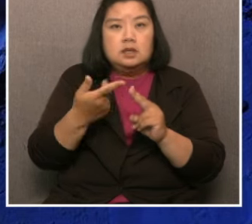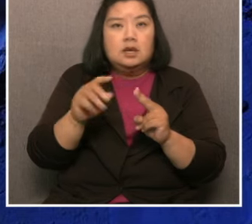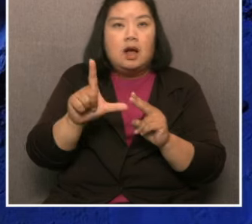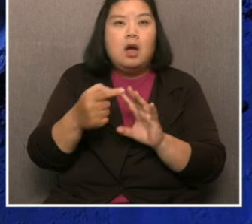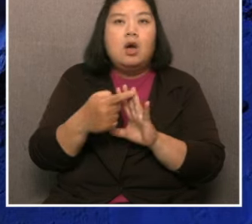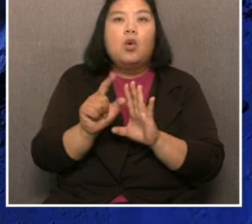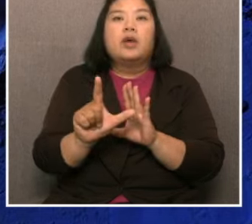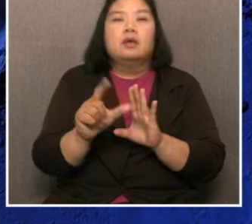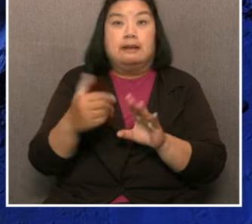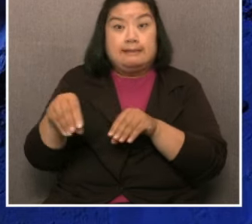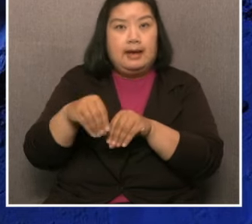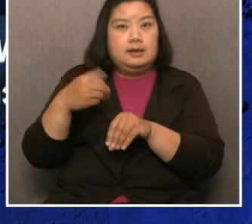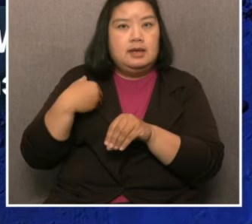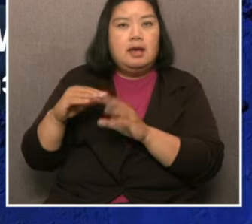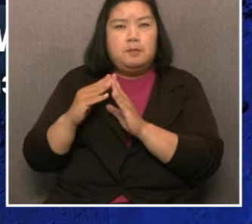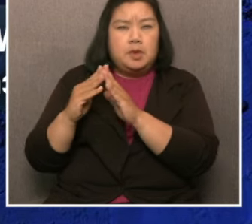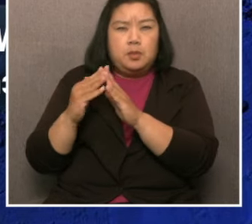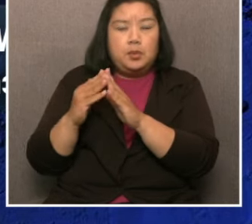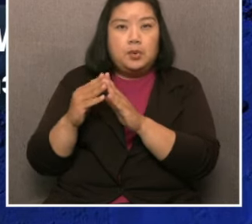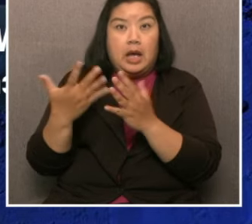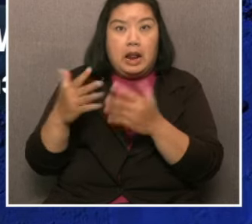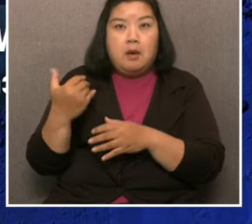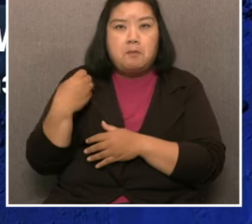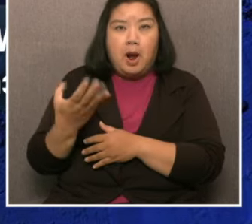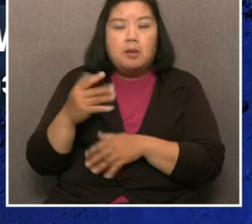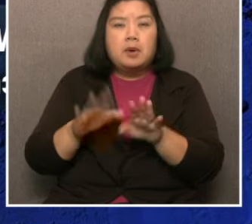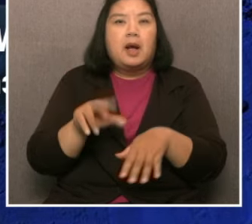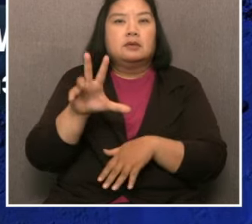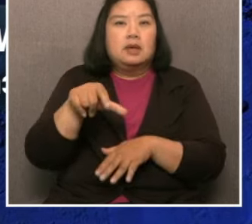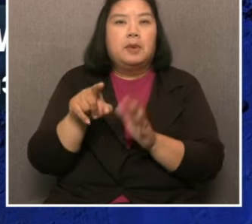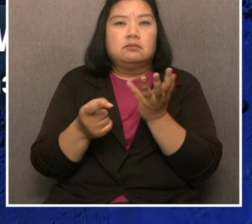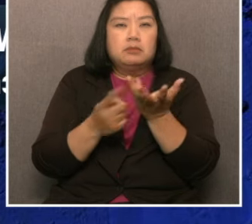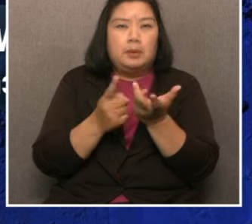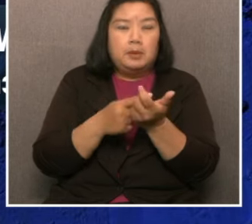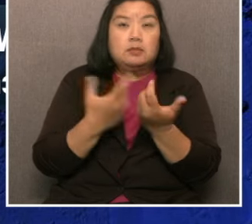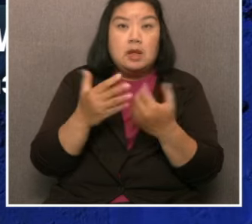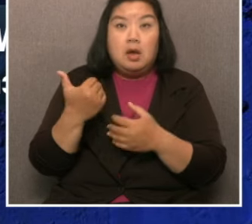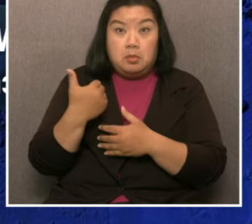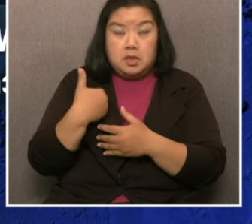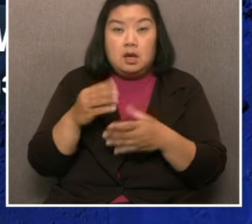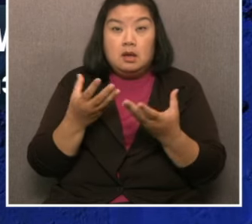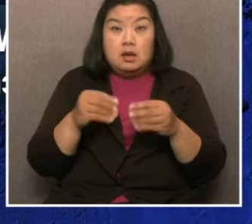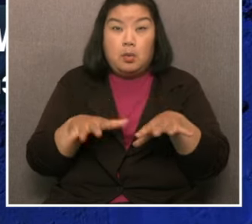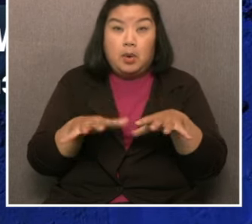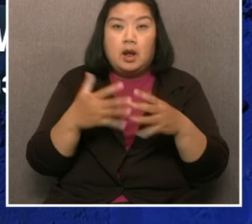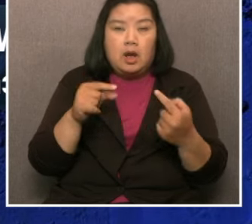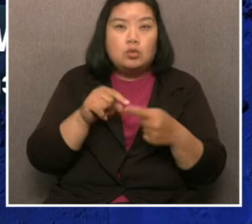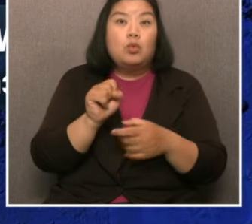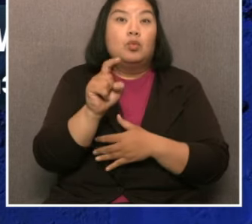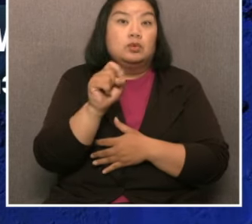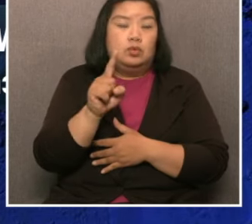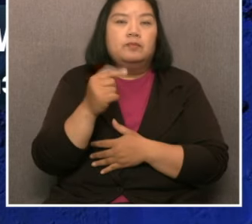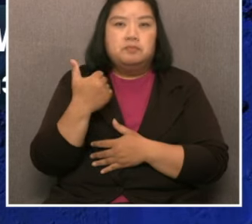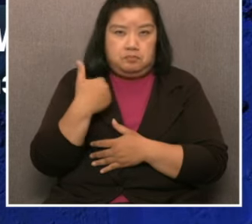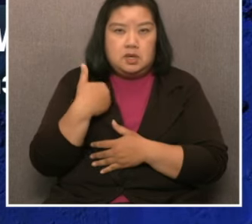ใกล้เคียงกันพบการสั่นสะเทือนของแิดินไหวมากกว่า 3,000ครั้งหลังจากเหตุการณ์แผ่นดินไหวเมื่อวันศุกร์โดยแกม